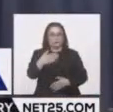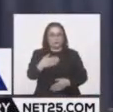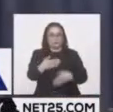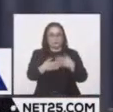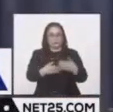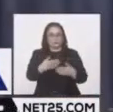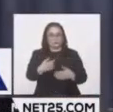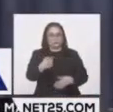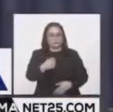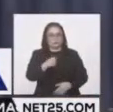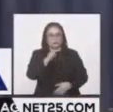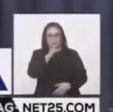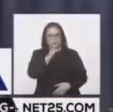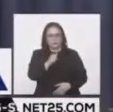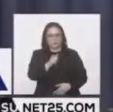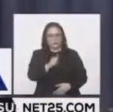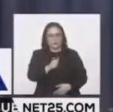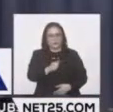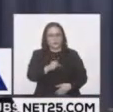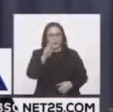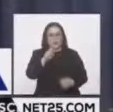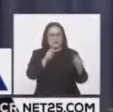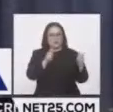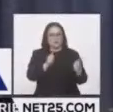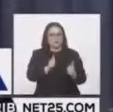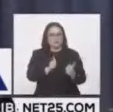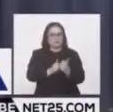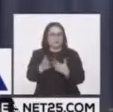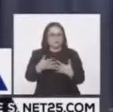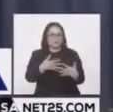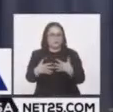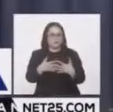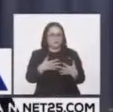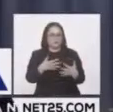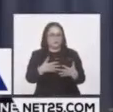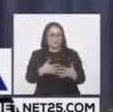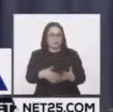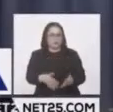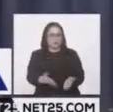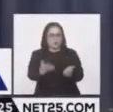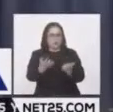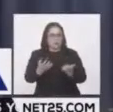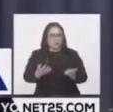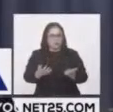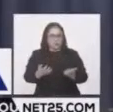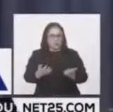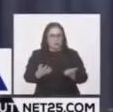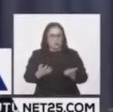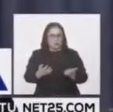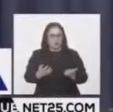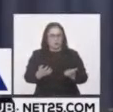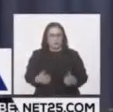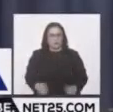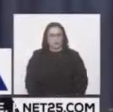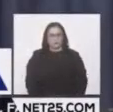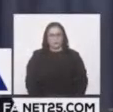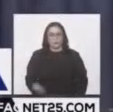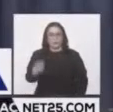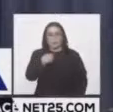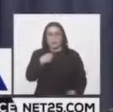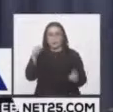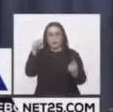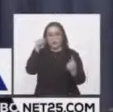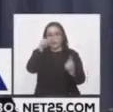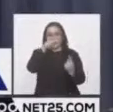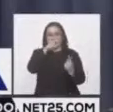I don't have to su to anyone's Uh desire yung hearing basta ang objective ko lang p